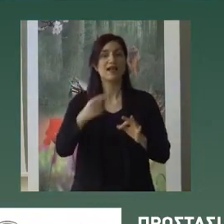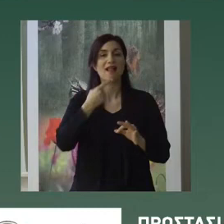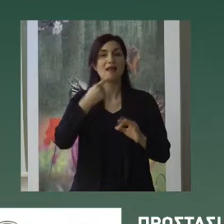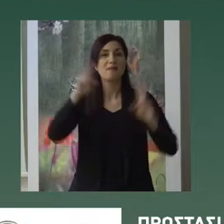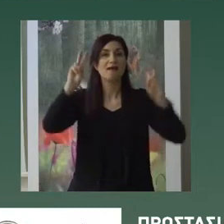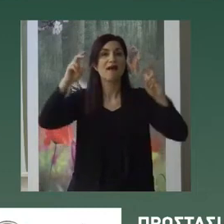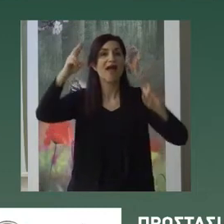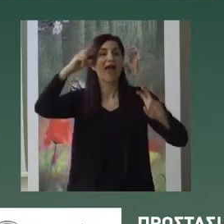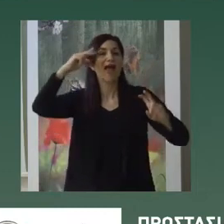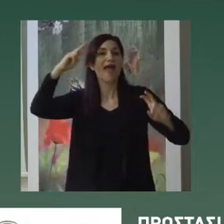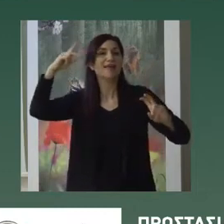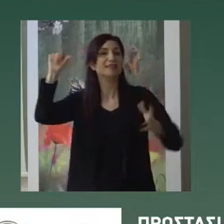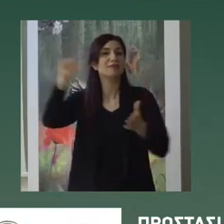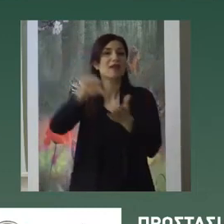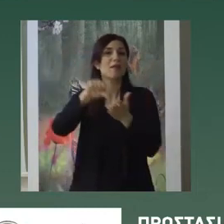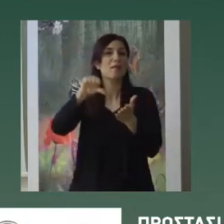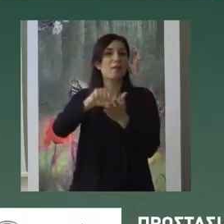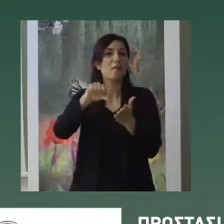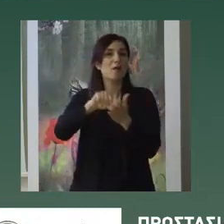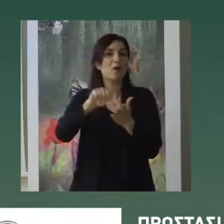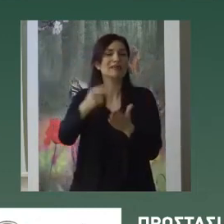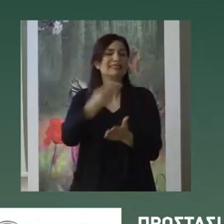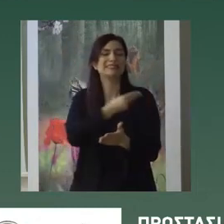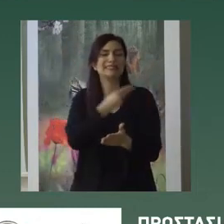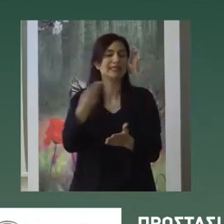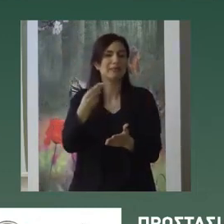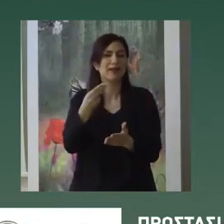που επικοινωνούν όλα τα σημεία μεταξύ τους. Δηλαδή έχει